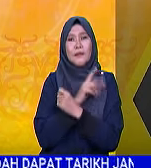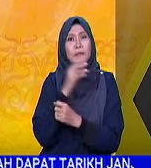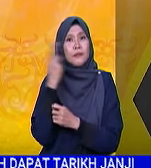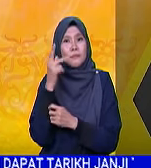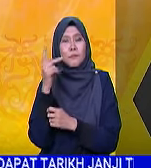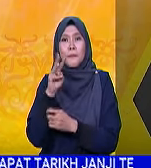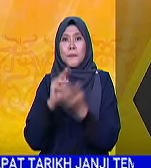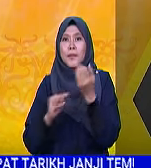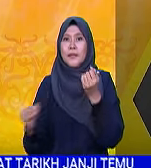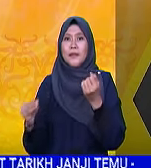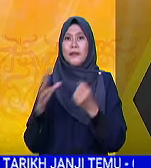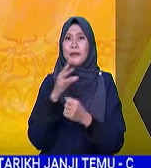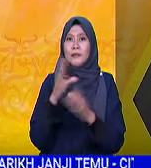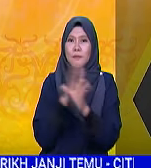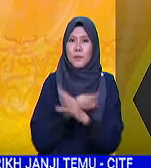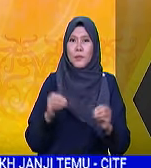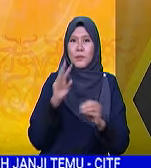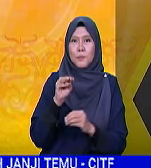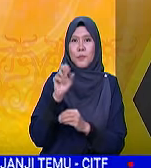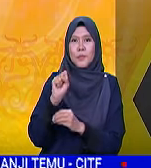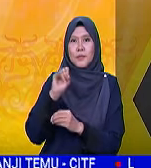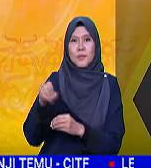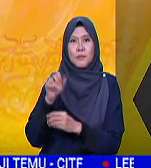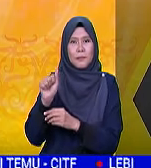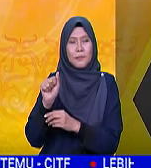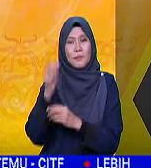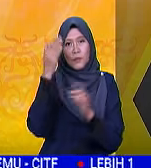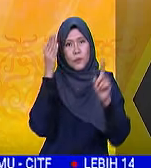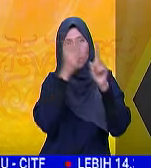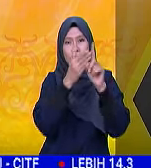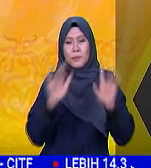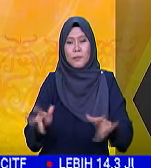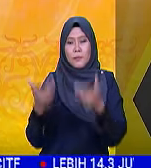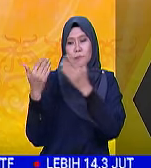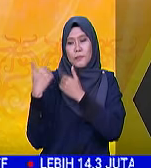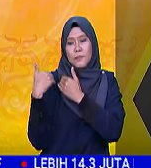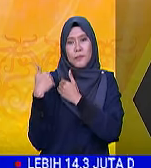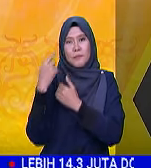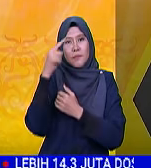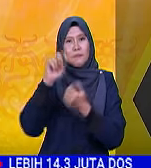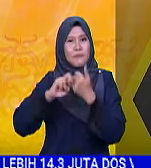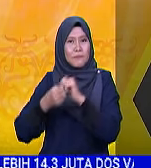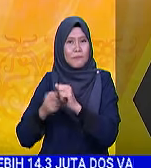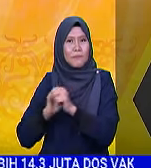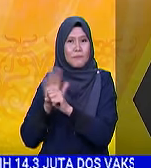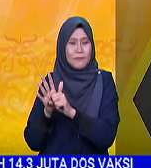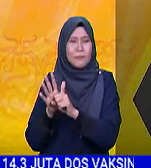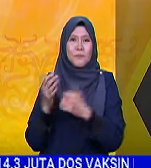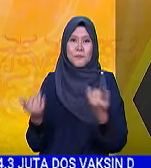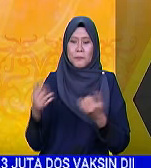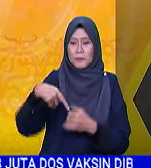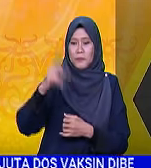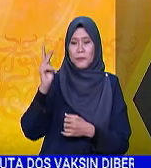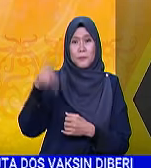dan Persatuan Wartawan Utara Sarawak NSJA bagi tujuan meringankan beban mereka yang terjejas ekoran Perintah